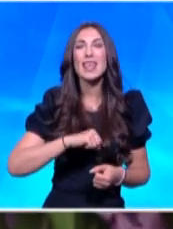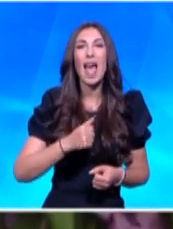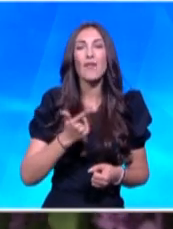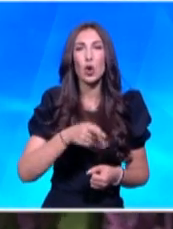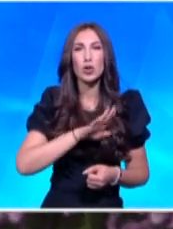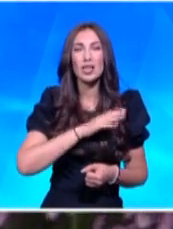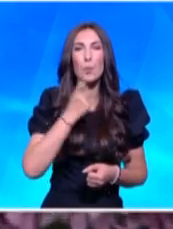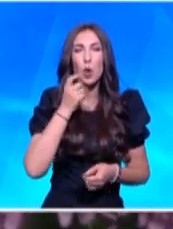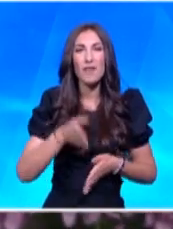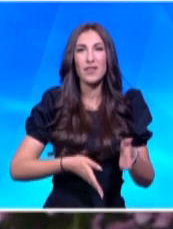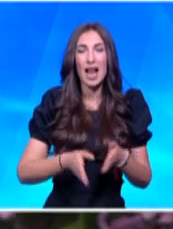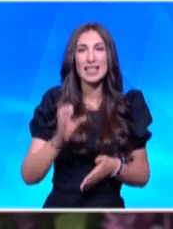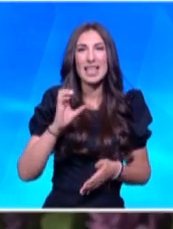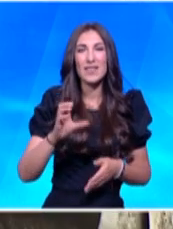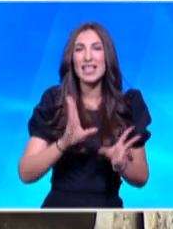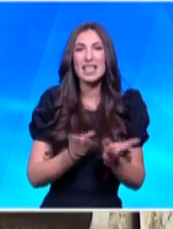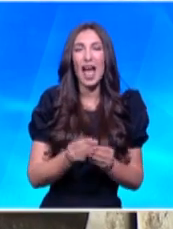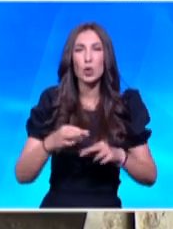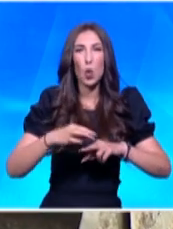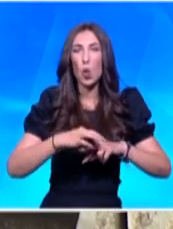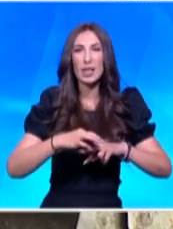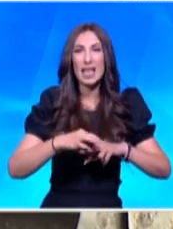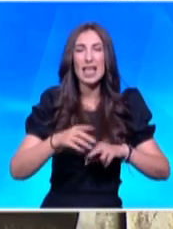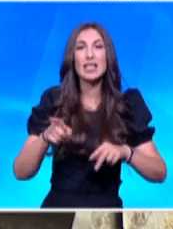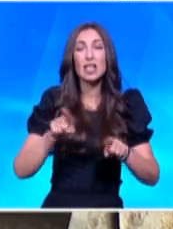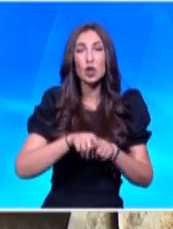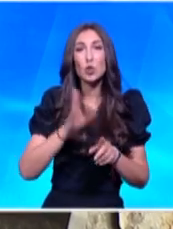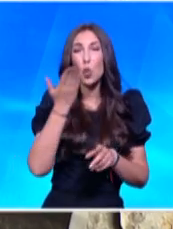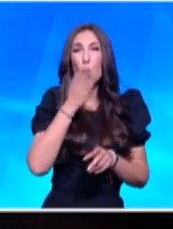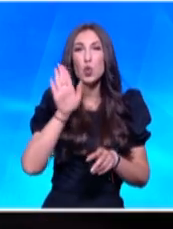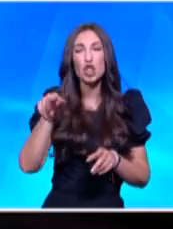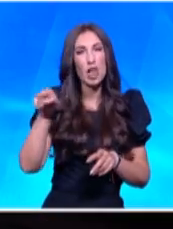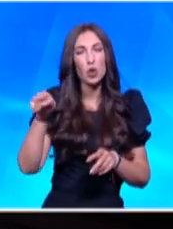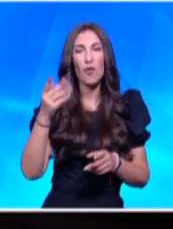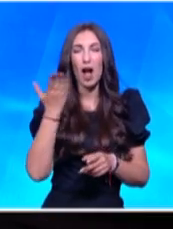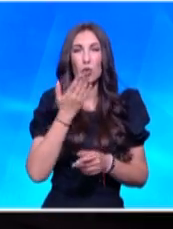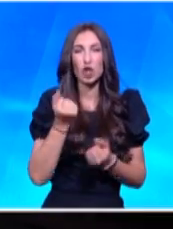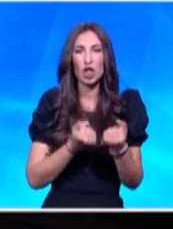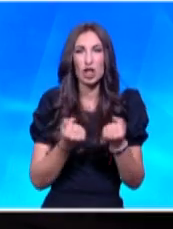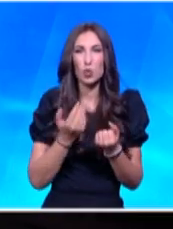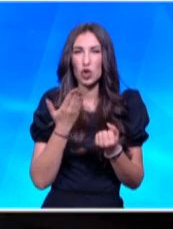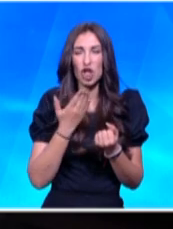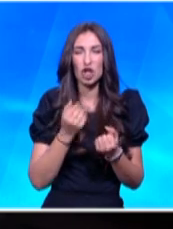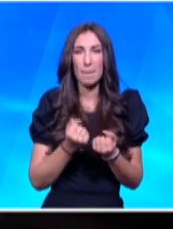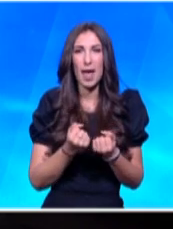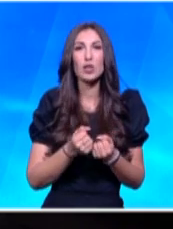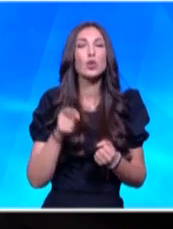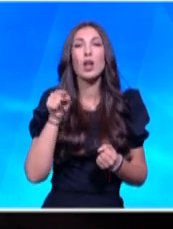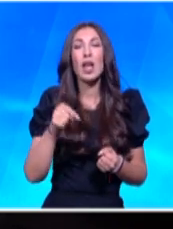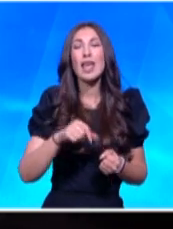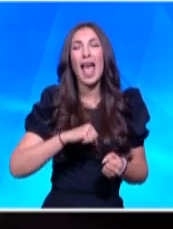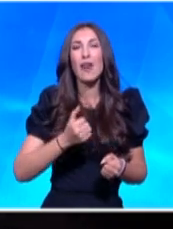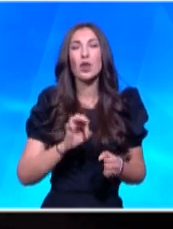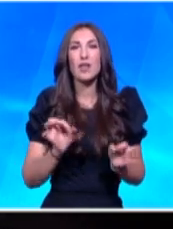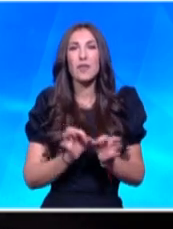на булевард Сливница, заедно със своята годеница, също е техен възпитаник. Явор и Филип са едни